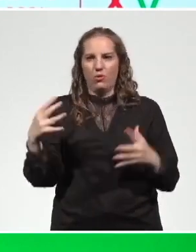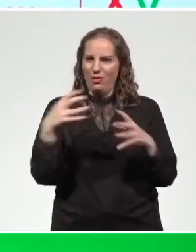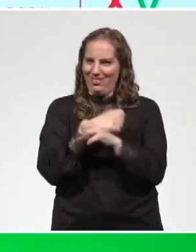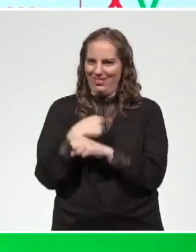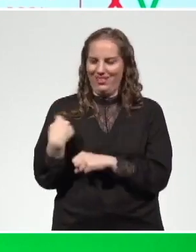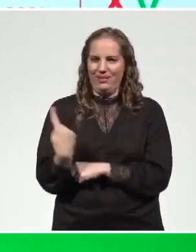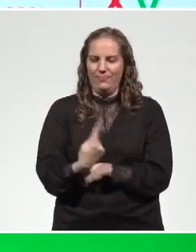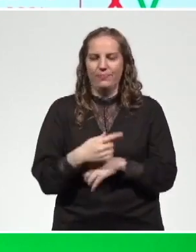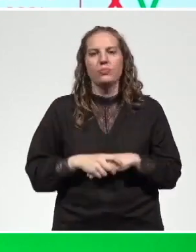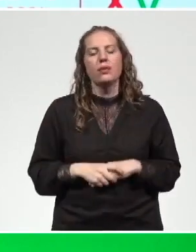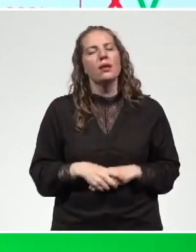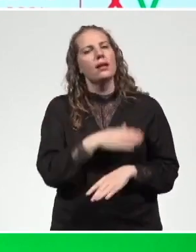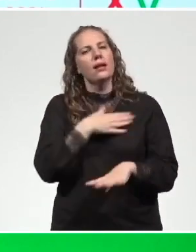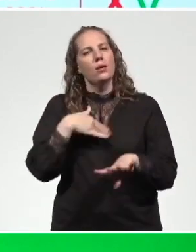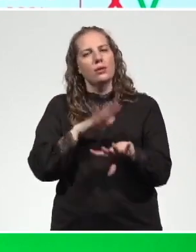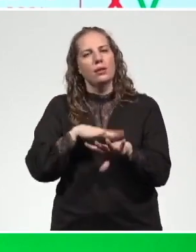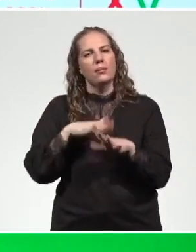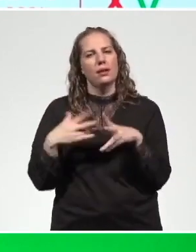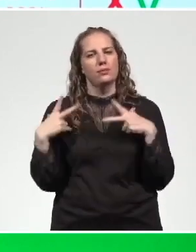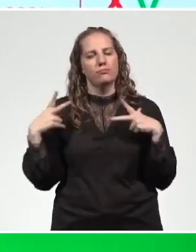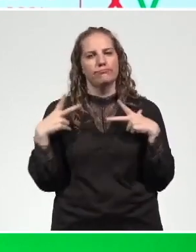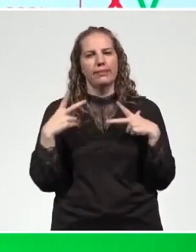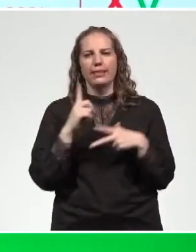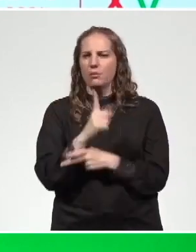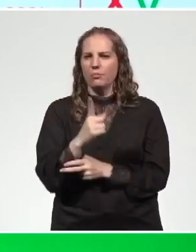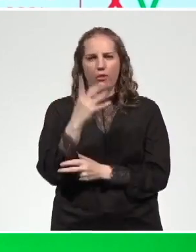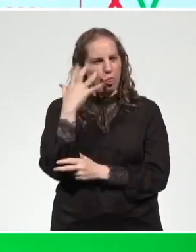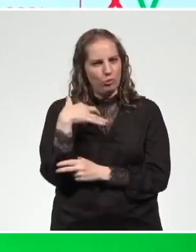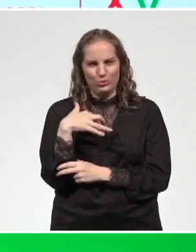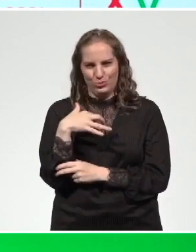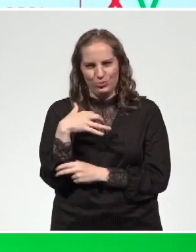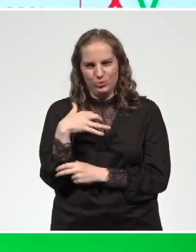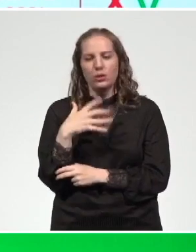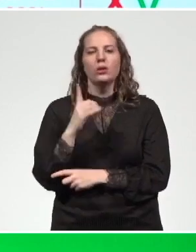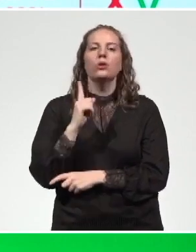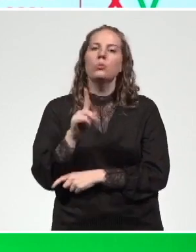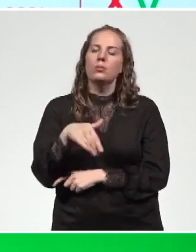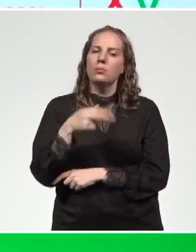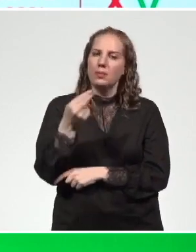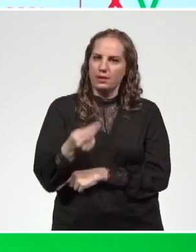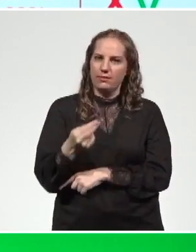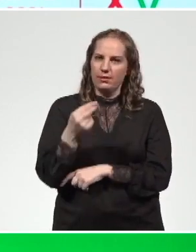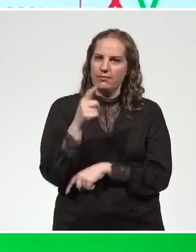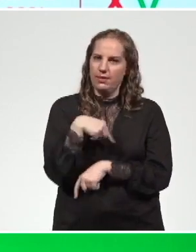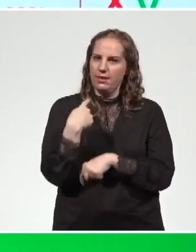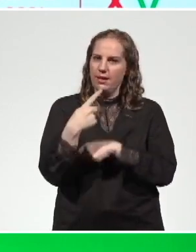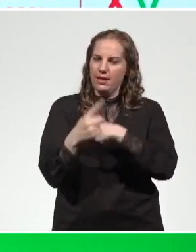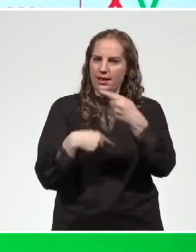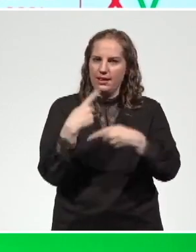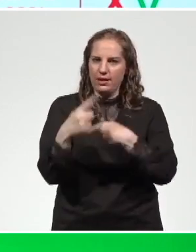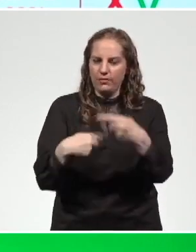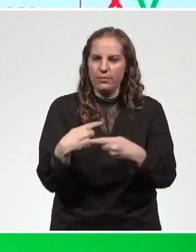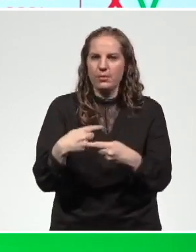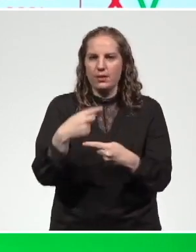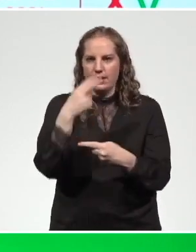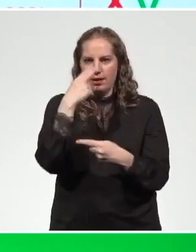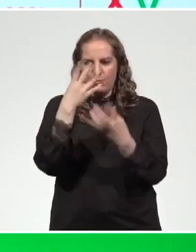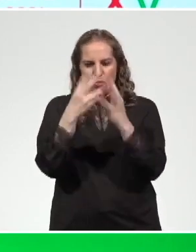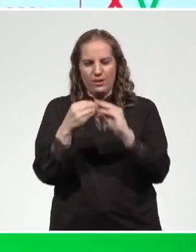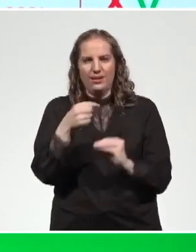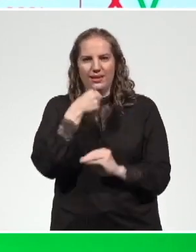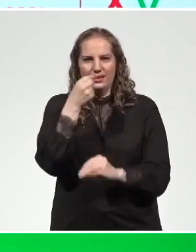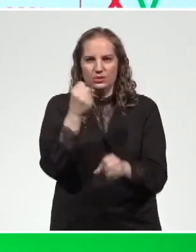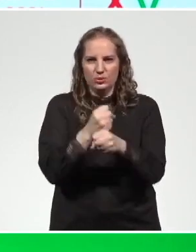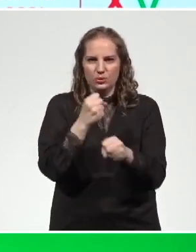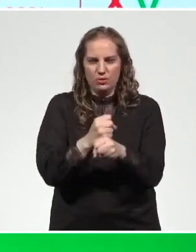Langtíma atvinnuleysi nokkuð sem við viljum ekki sjá og þess vegna skiptir máli að við höldum áfram bæði vinnumarkaðsaðgerðum og sköpum nýra starfa og þau